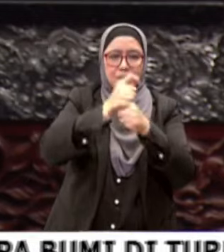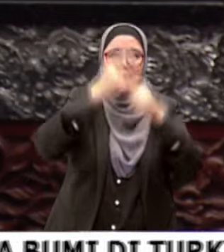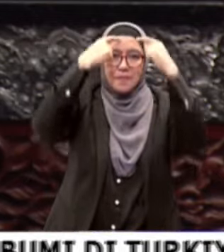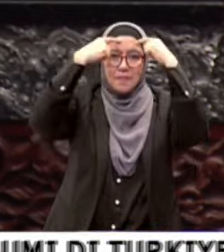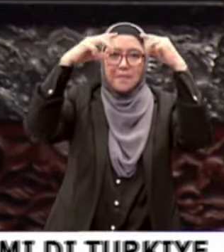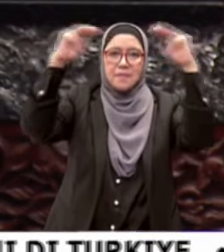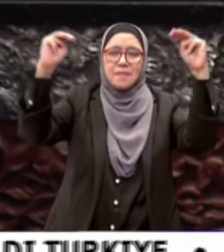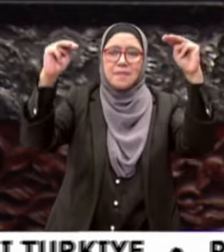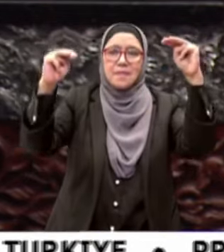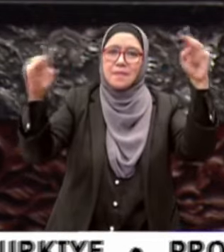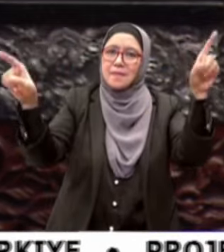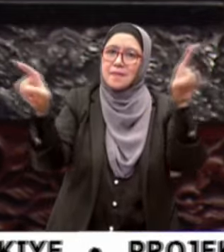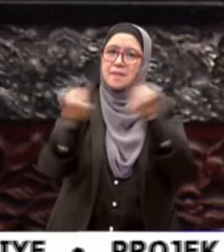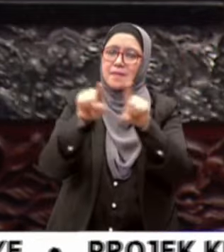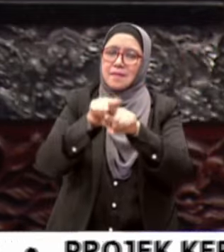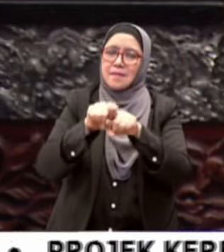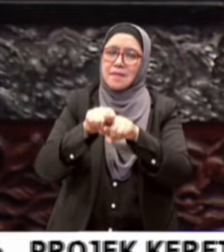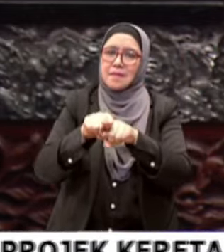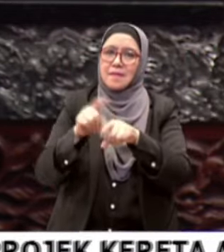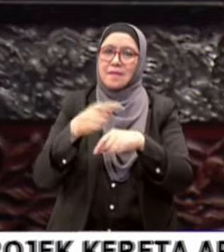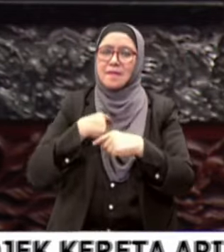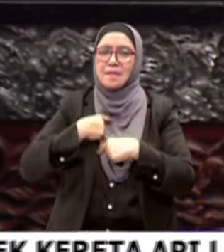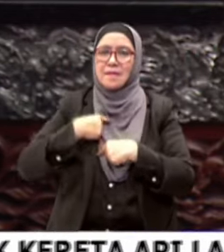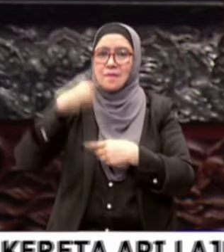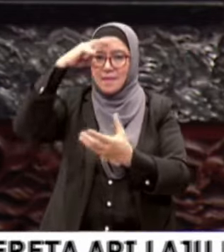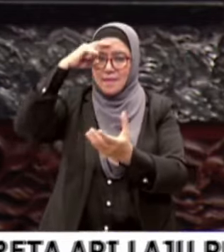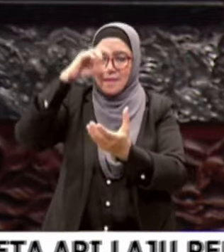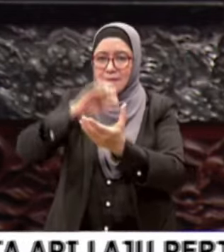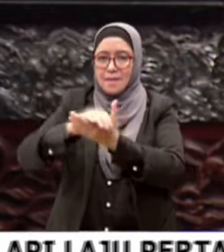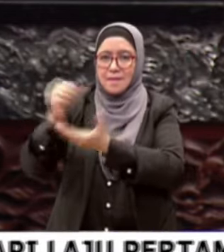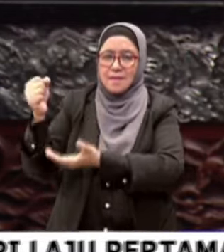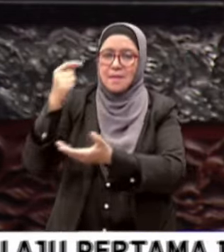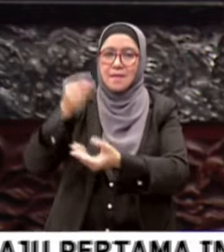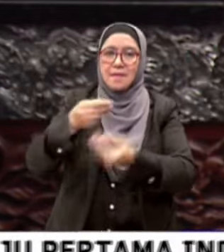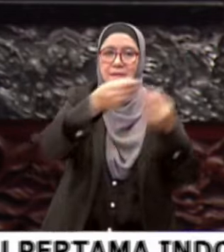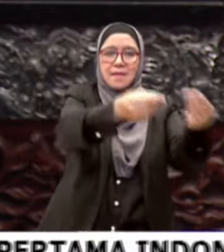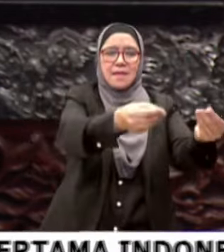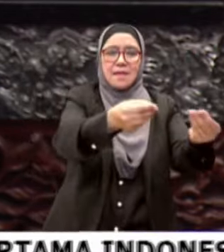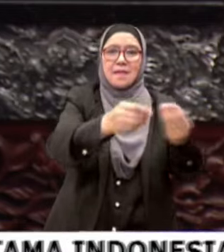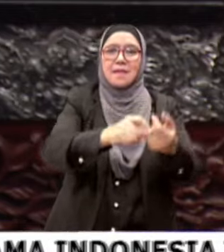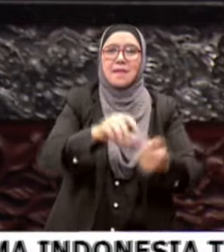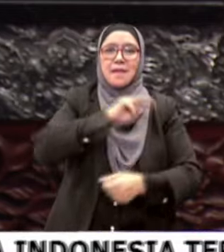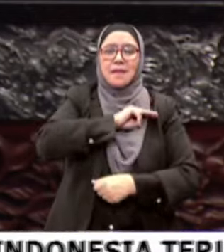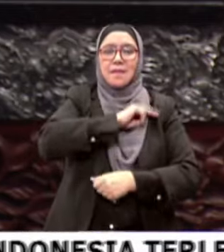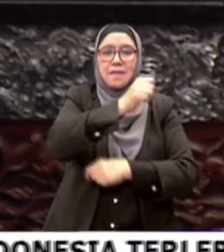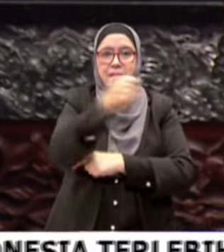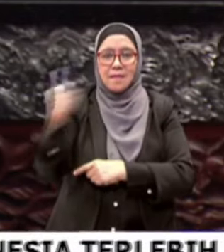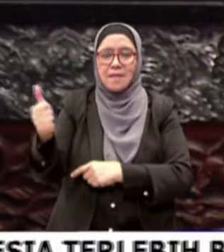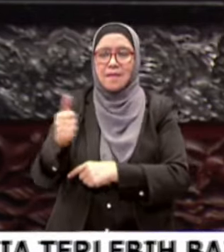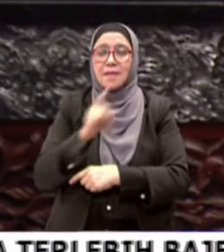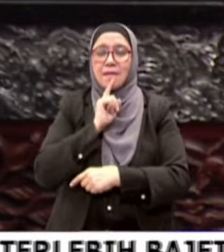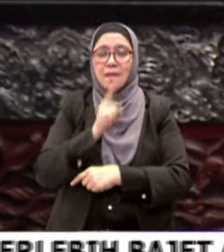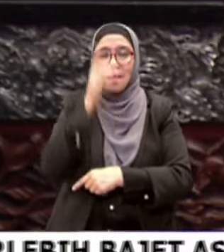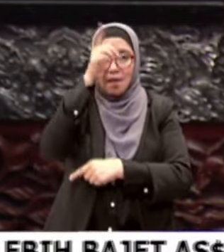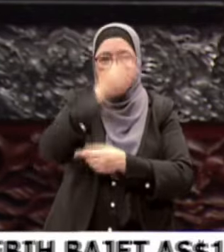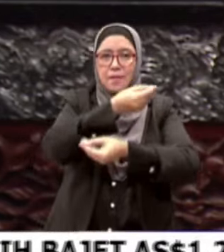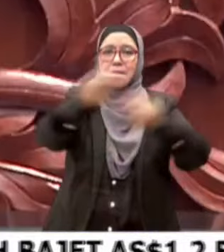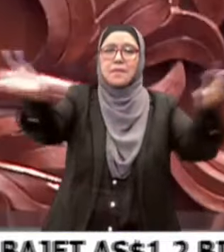seperti Manda yang telah diberikan oleh jemaah menteri dan saya pasti akan diumumkan dalam hasil yang terdekat terima